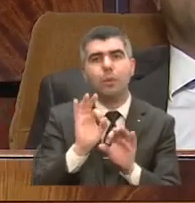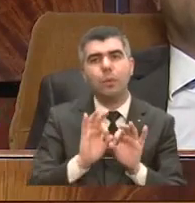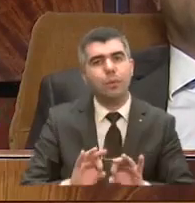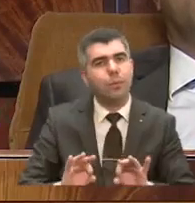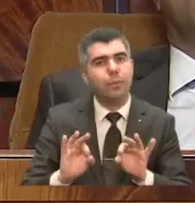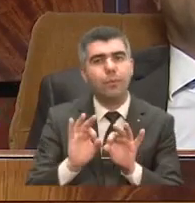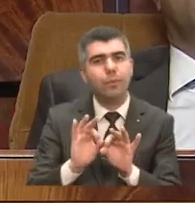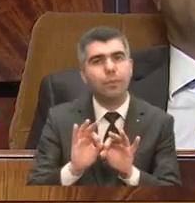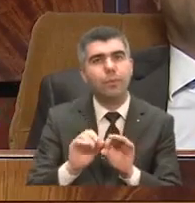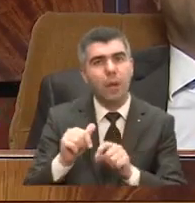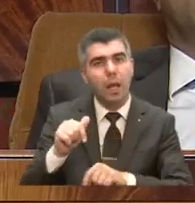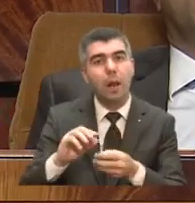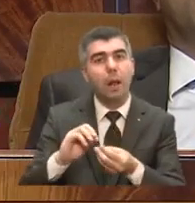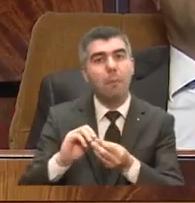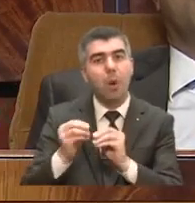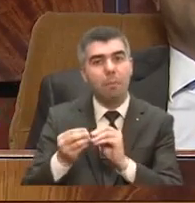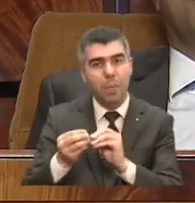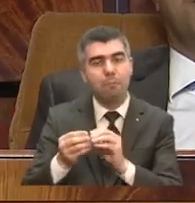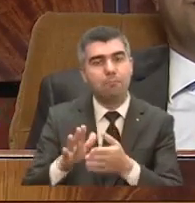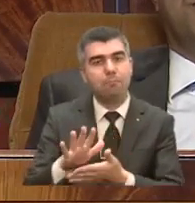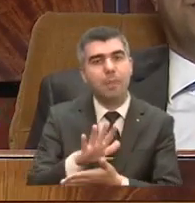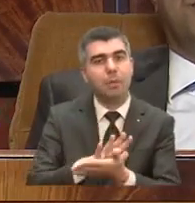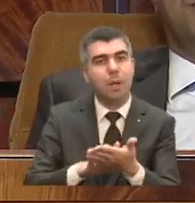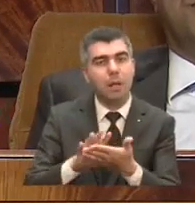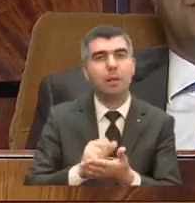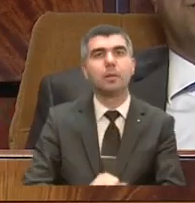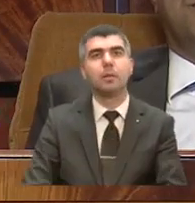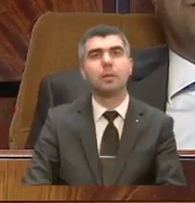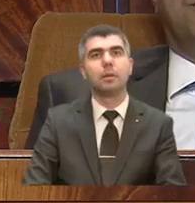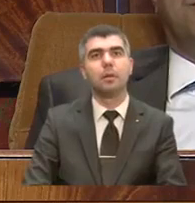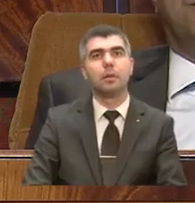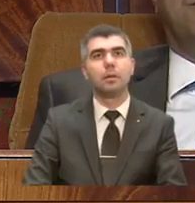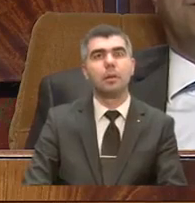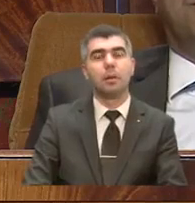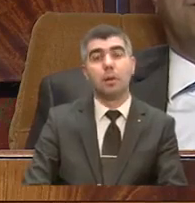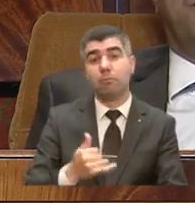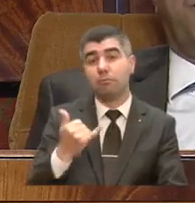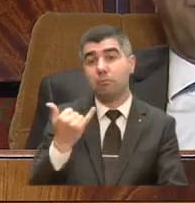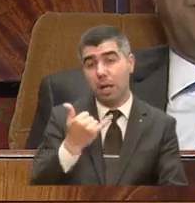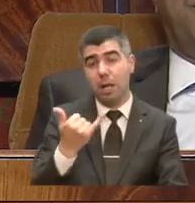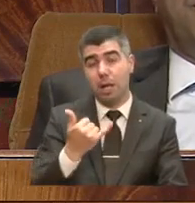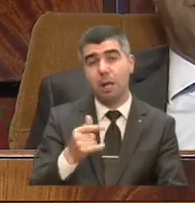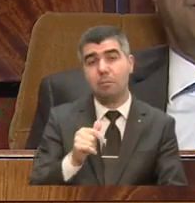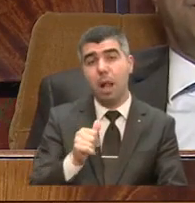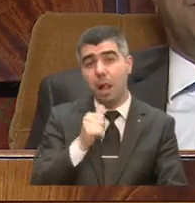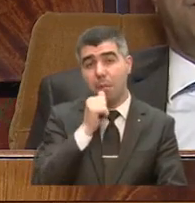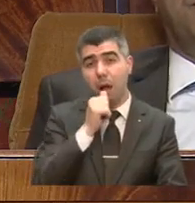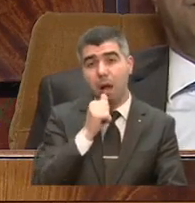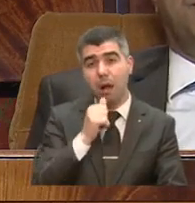كبيرة، وبالتالي باعتباره هو المحرك الأساسي لكل تنمية اقتصادية واجتماعية وبيئية.